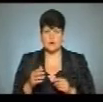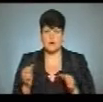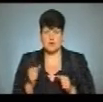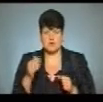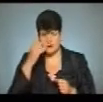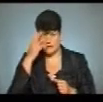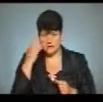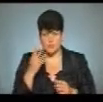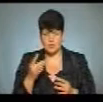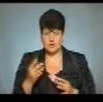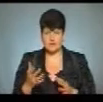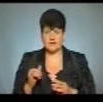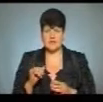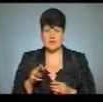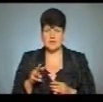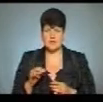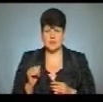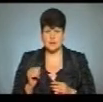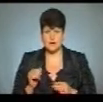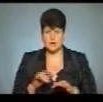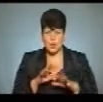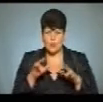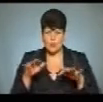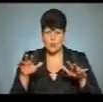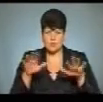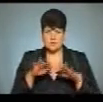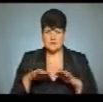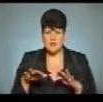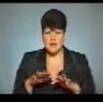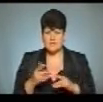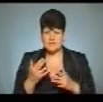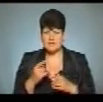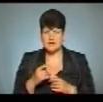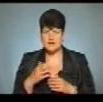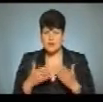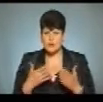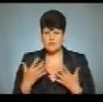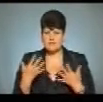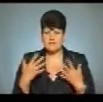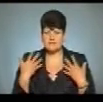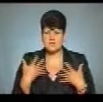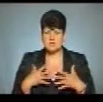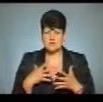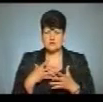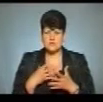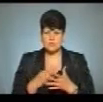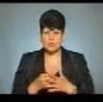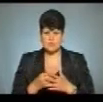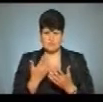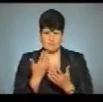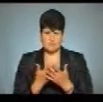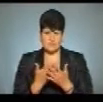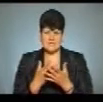змокрила. Імла клубочилася поміж деревами і вже за кілька кроків усе втрачало у свої обриси,